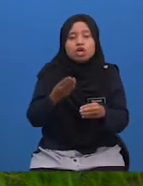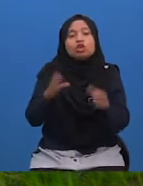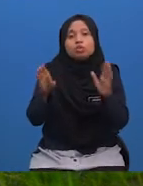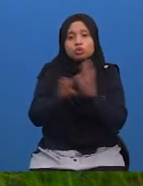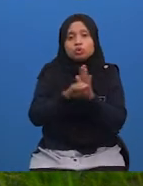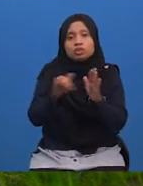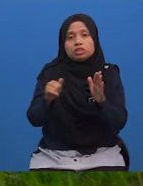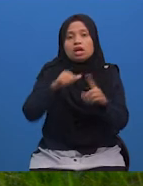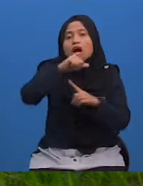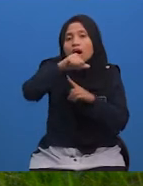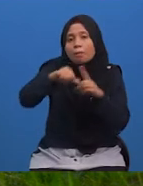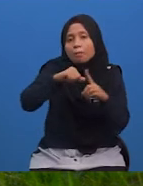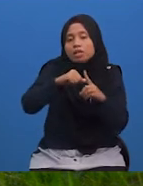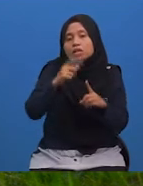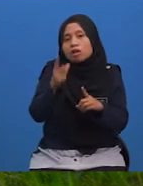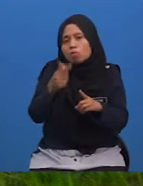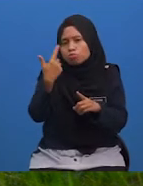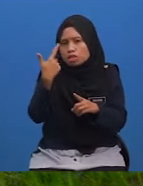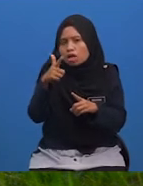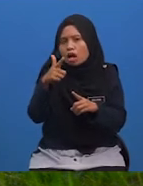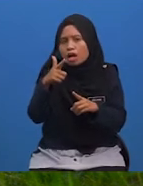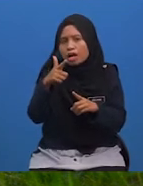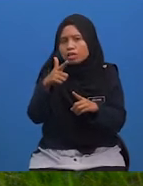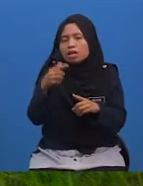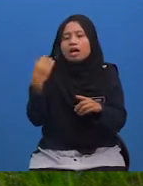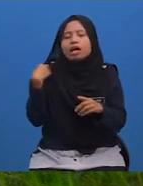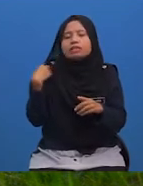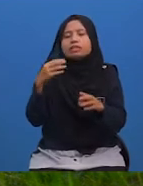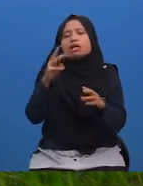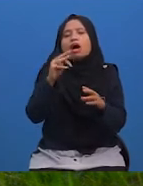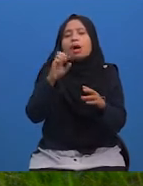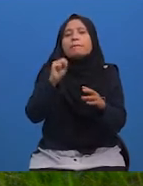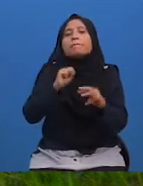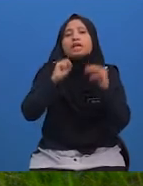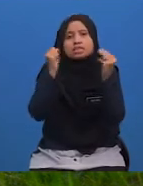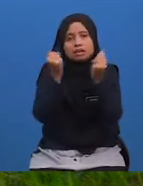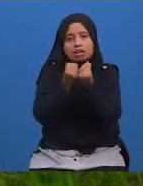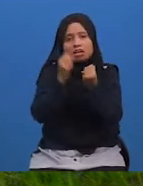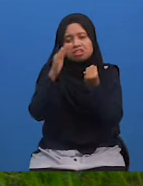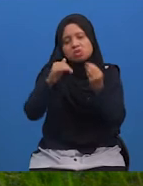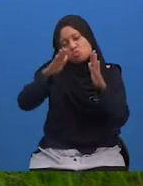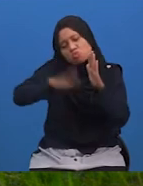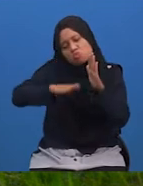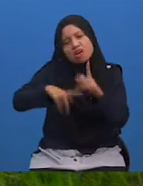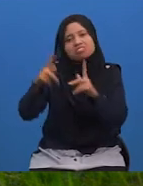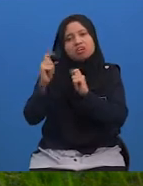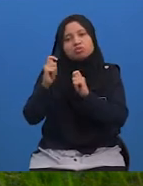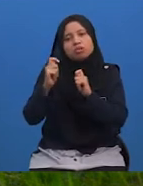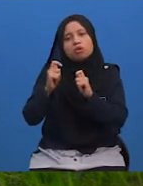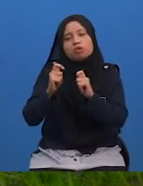Misalnya, apabila kamu melihat segelintir masyarakat yang tidak bertanggungjawab